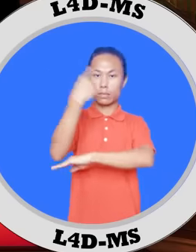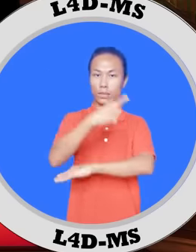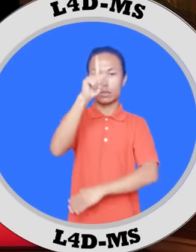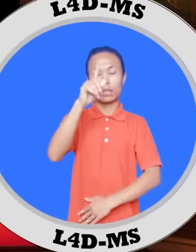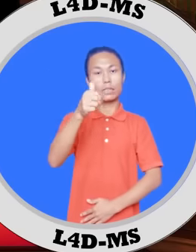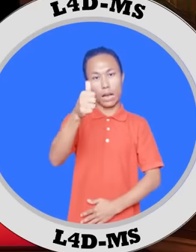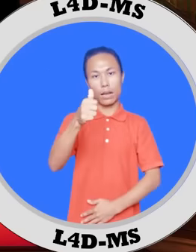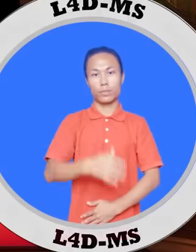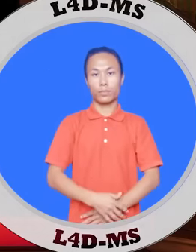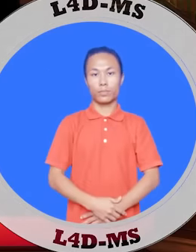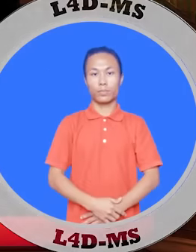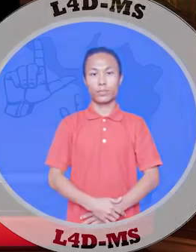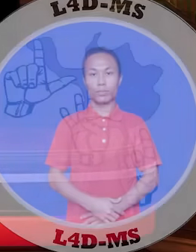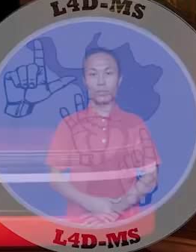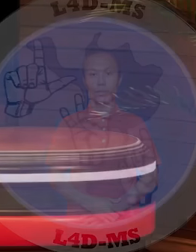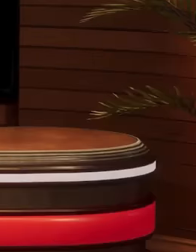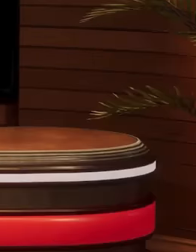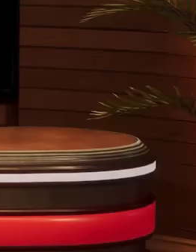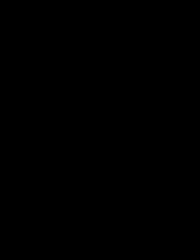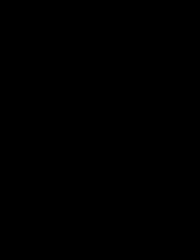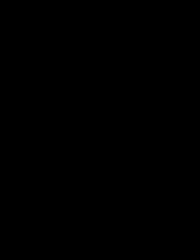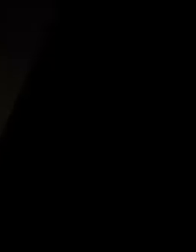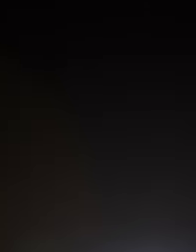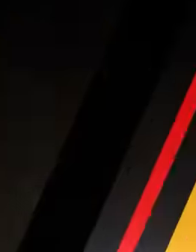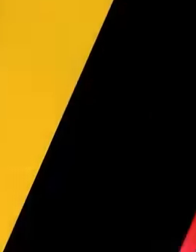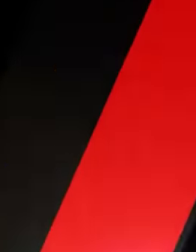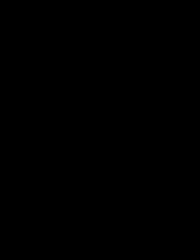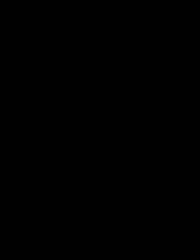Kabilo, MD1 PDF Cup, Popia Tabare